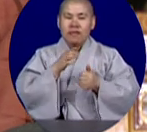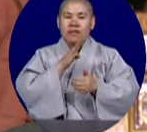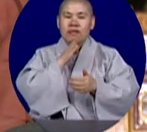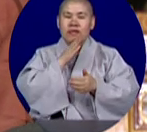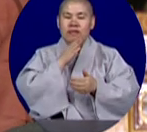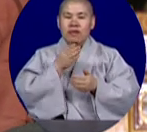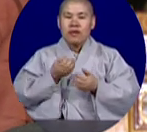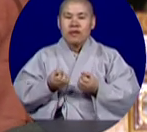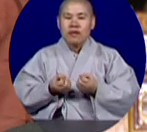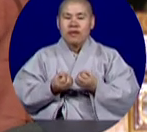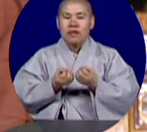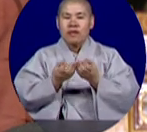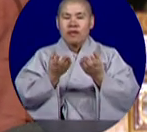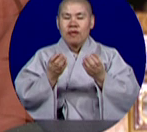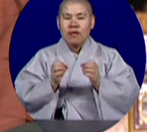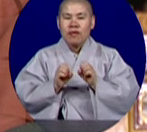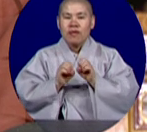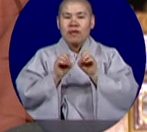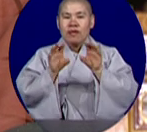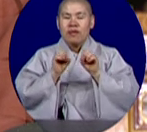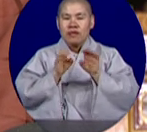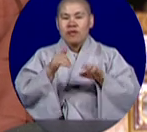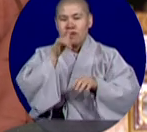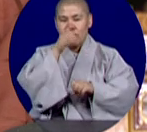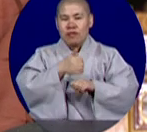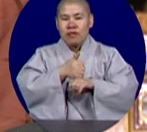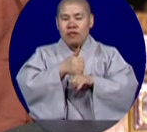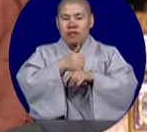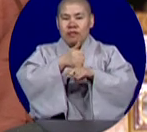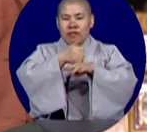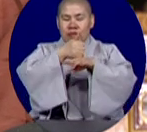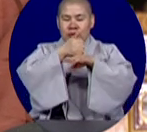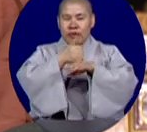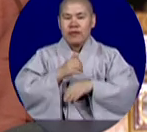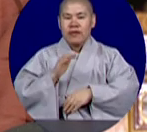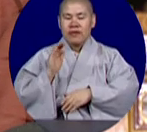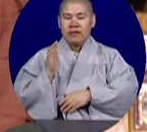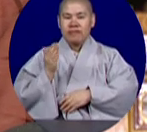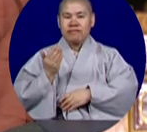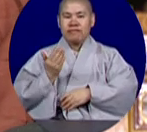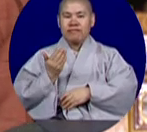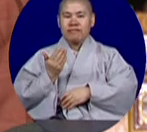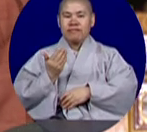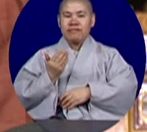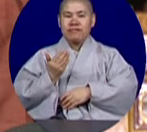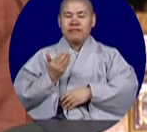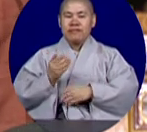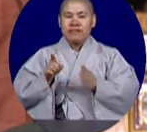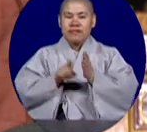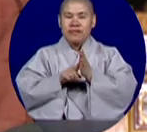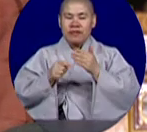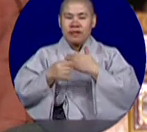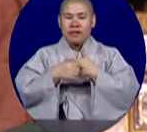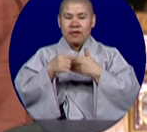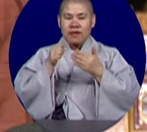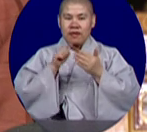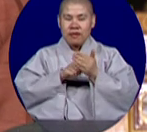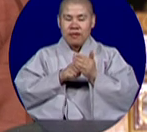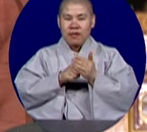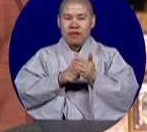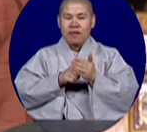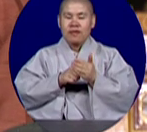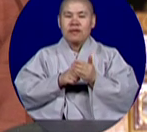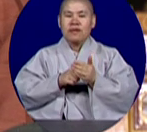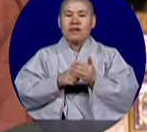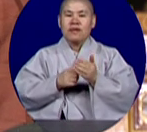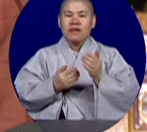수 있는 보살이고 도인이 되는 겁니다. 근데 그게 신심으로부터 생기는 거지 신심 없으면